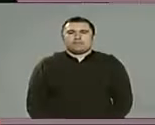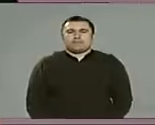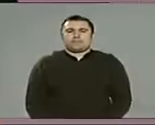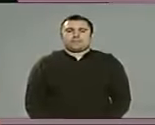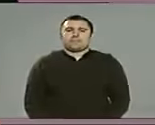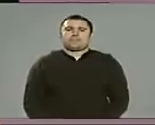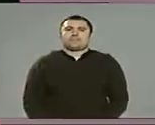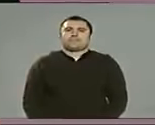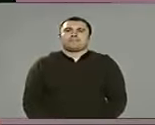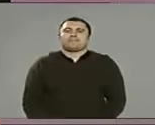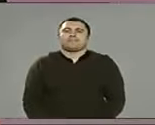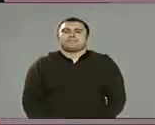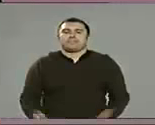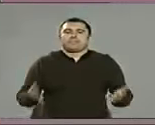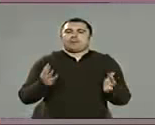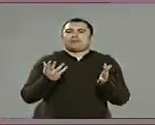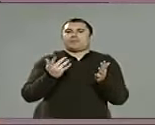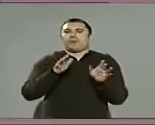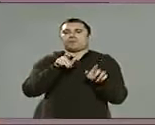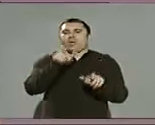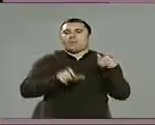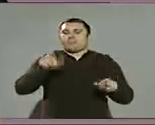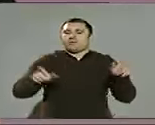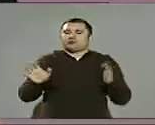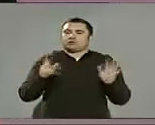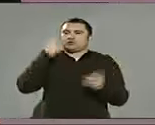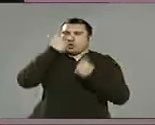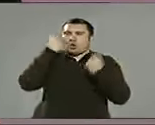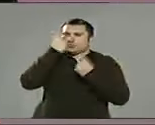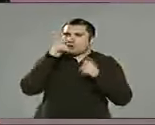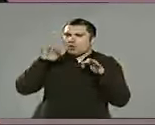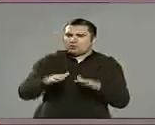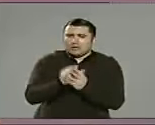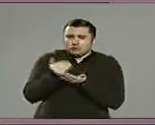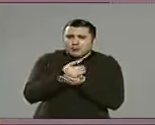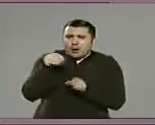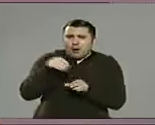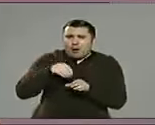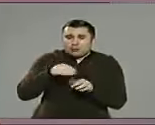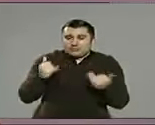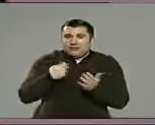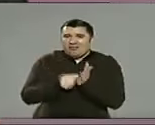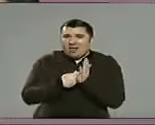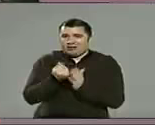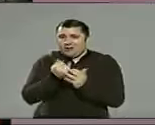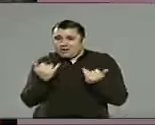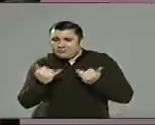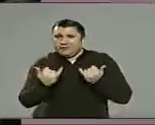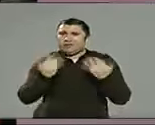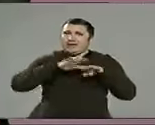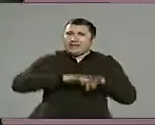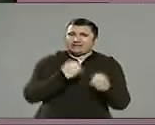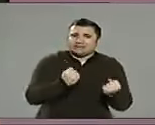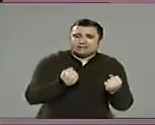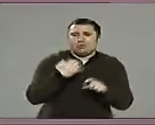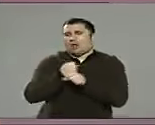Die Menschen sorgen sich längst wieder um ihr Erspartes, um den Wert ihres Geldes, um die Sicherheit der Renten, um ihre Arbeitsplätze,